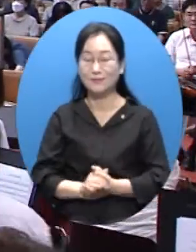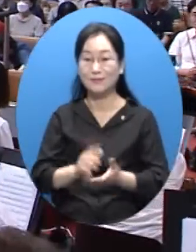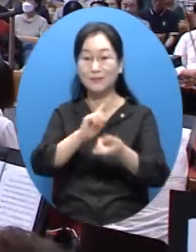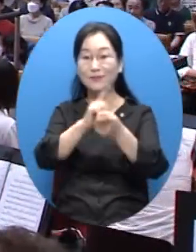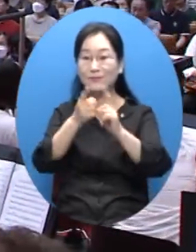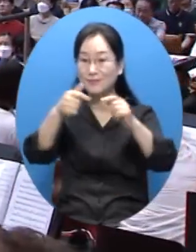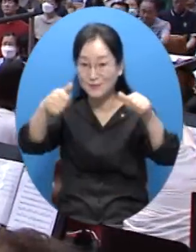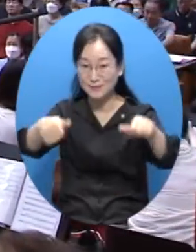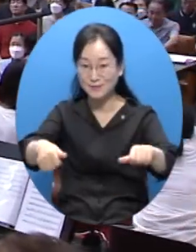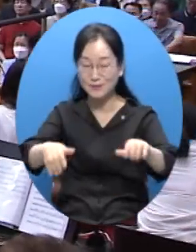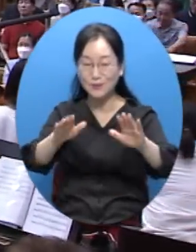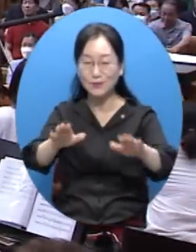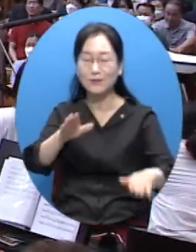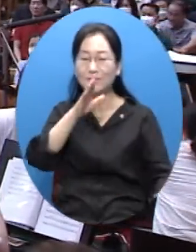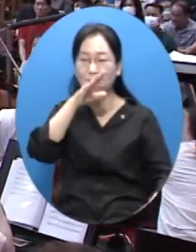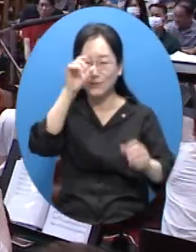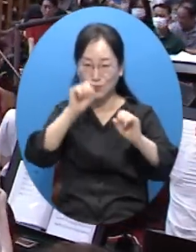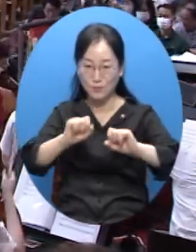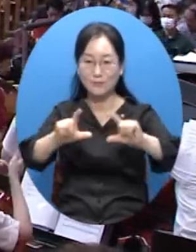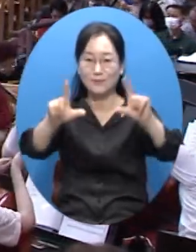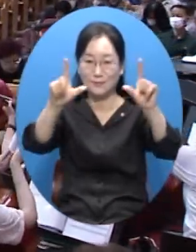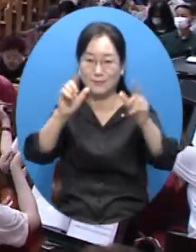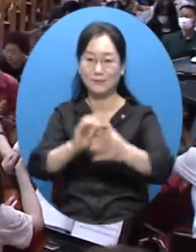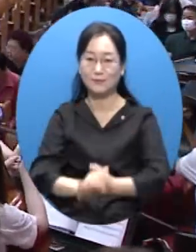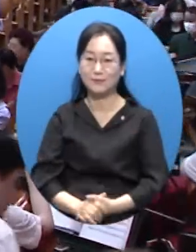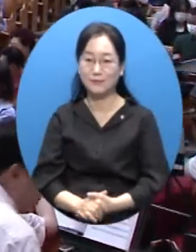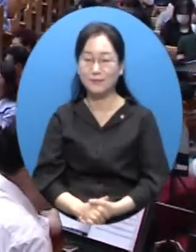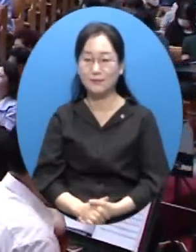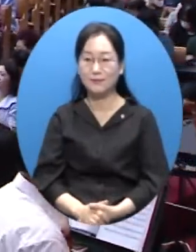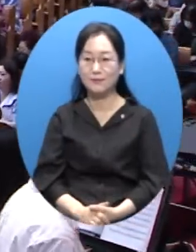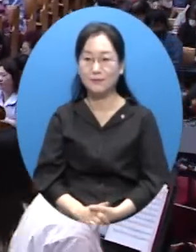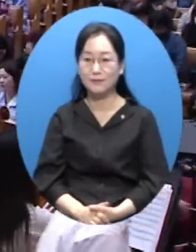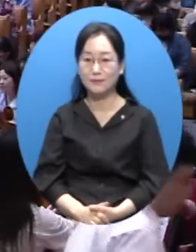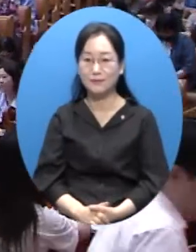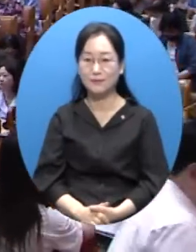인사 나누겠습니다. 오늘은 참으로 좋은 날입니다.